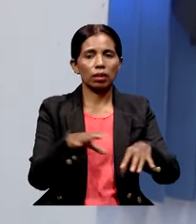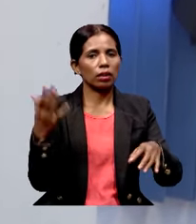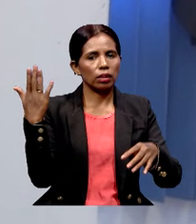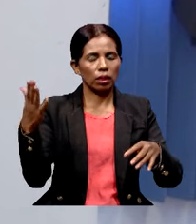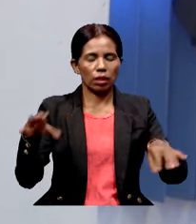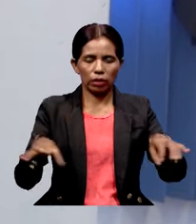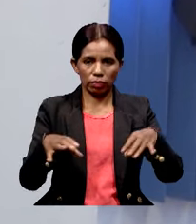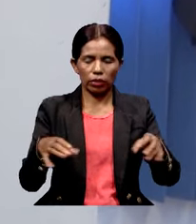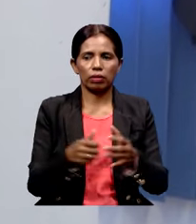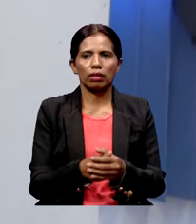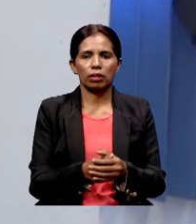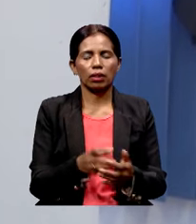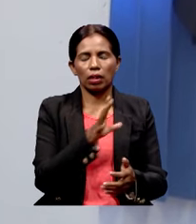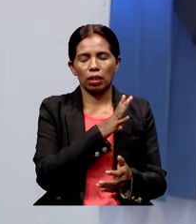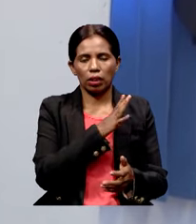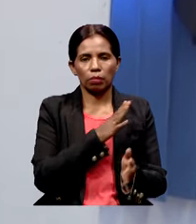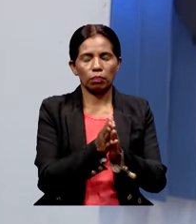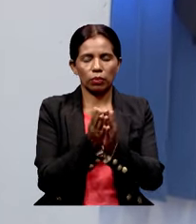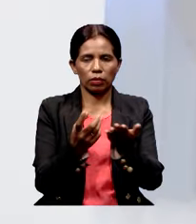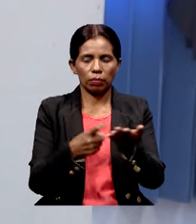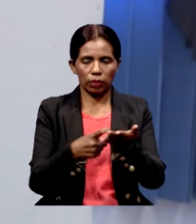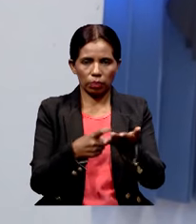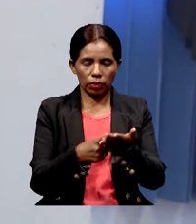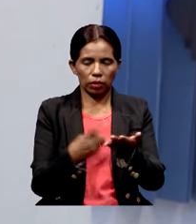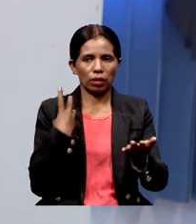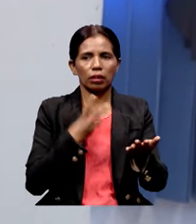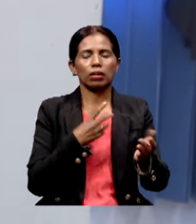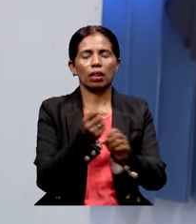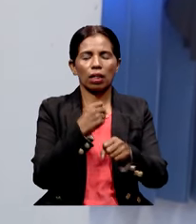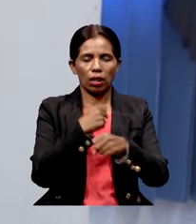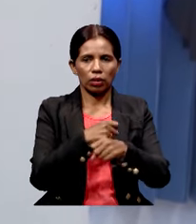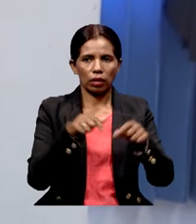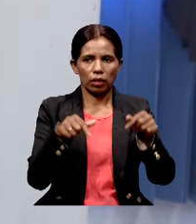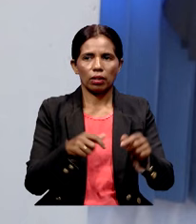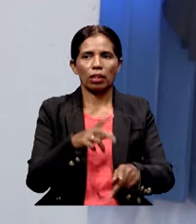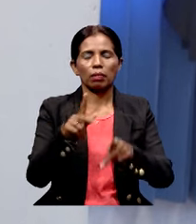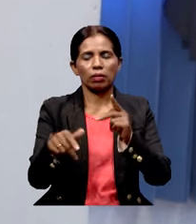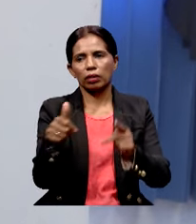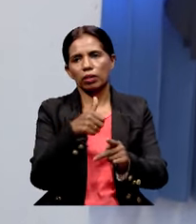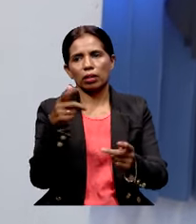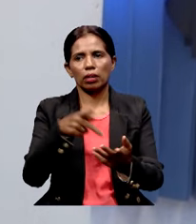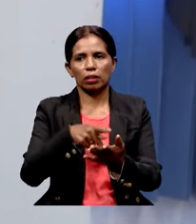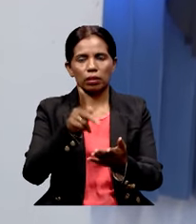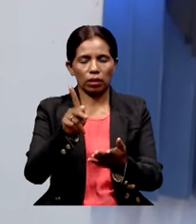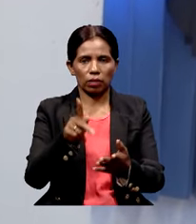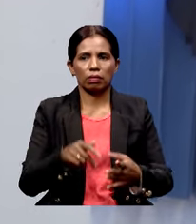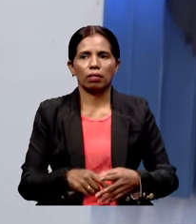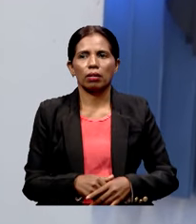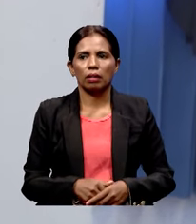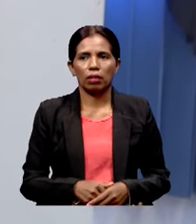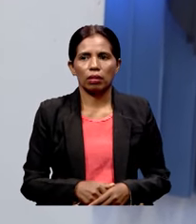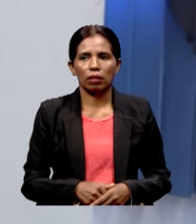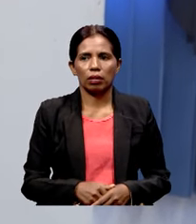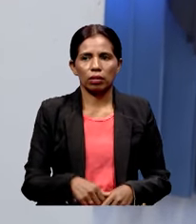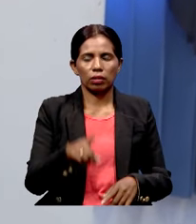hein pasaporte to ita si produce lo kira na. Oh, pergunte de uhen di angkata ke ema sera selu tiona ne. Ne maki hari